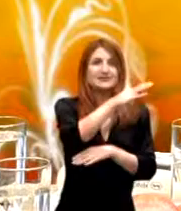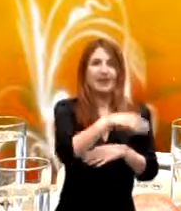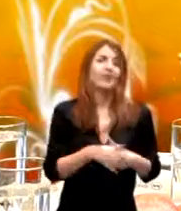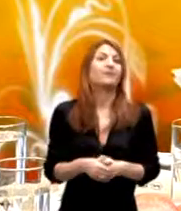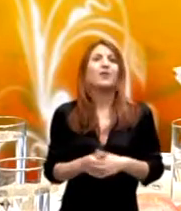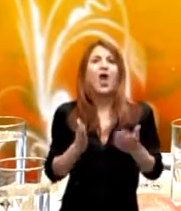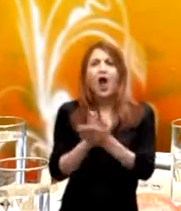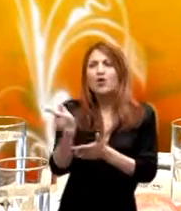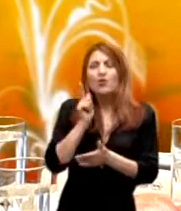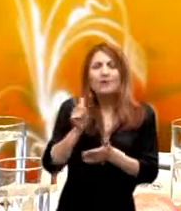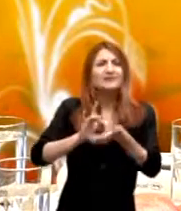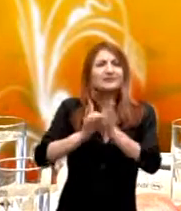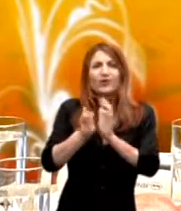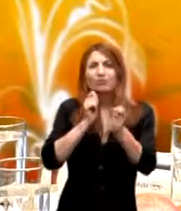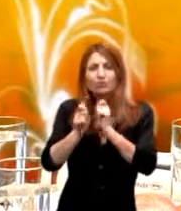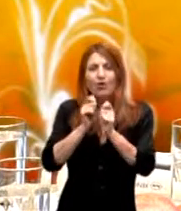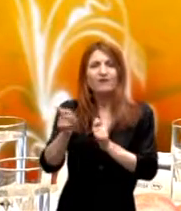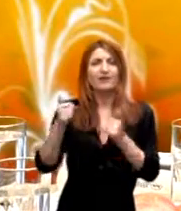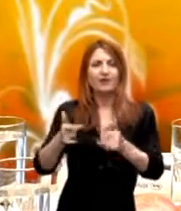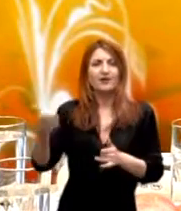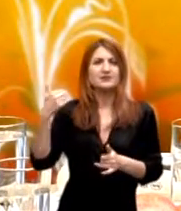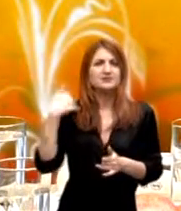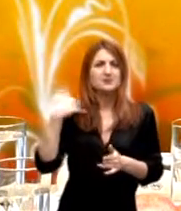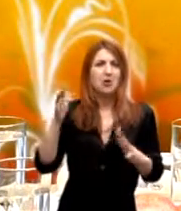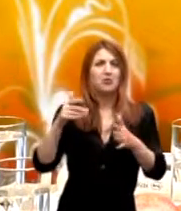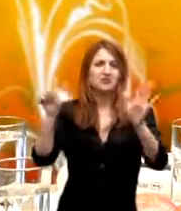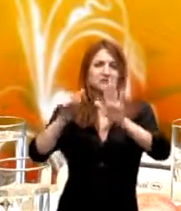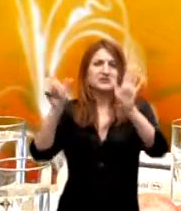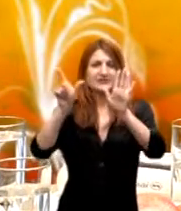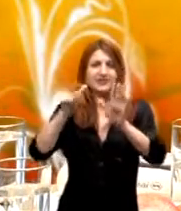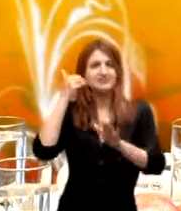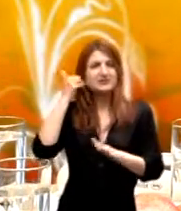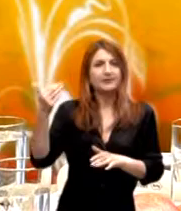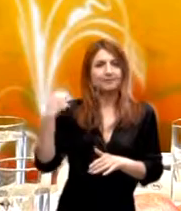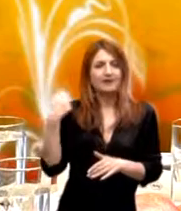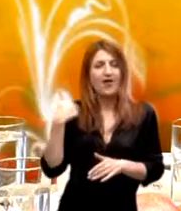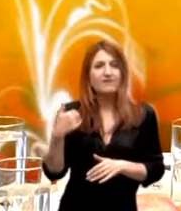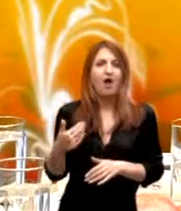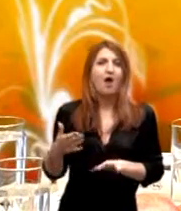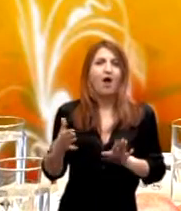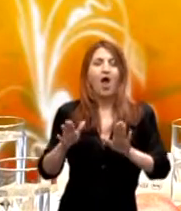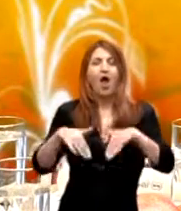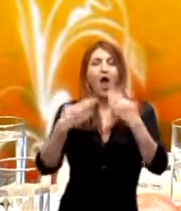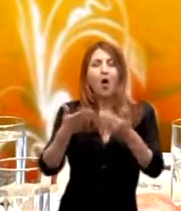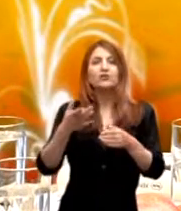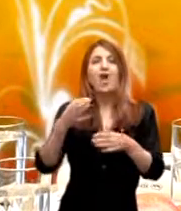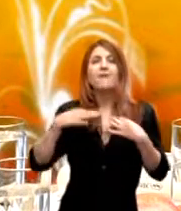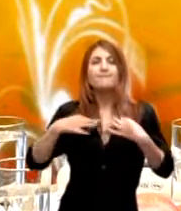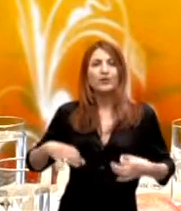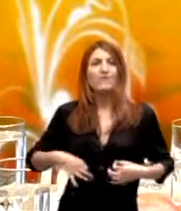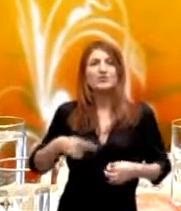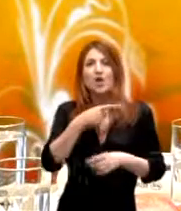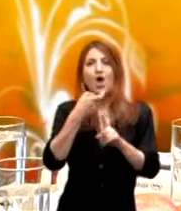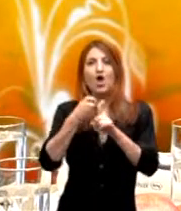ako se sve dogovorimo, vi me zovite danas tu negdje oko 6-7 sati, a onda profesor Košić je